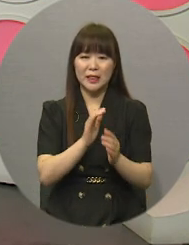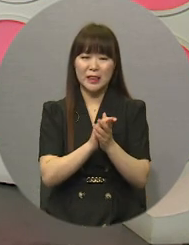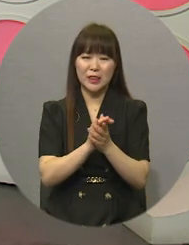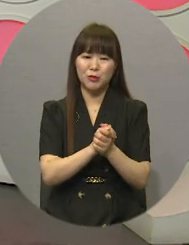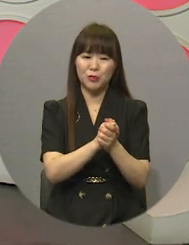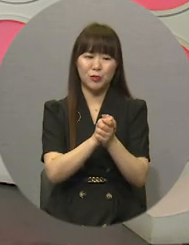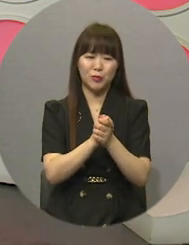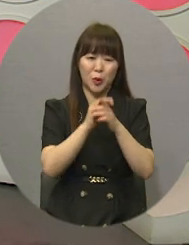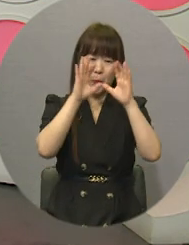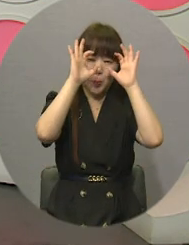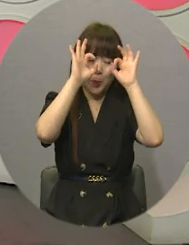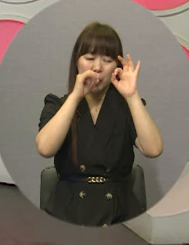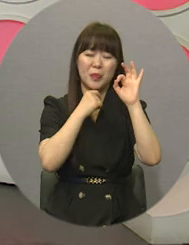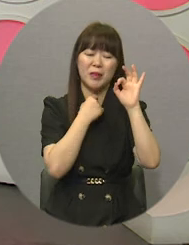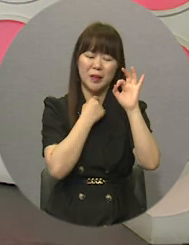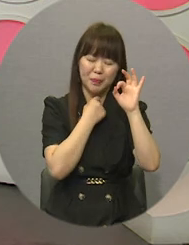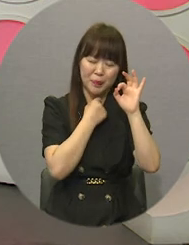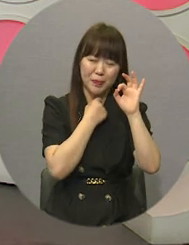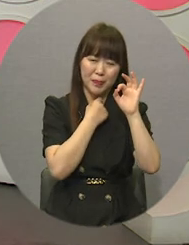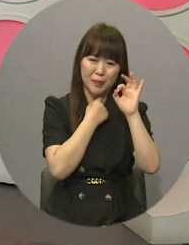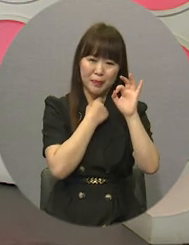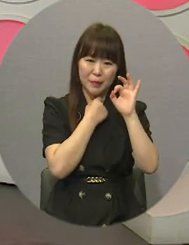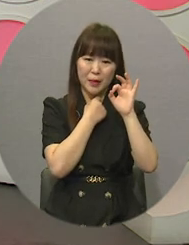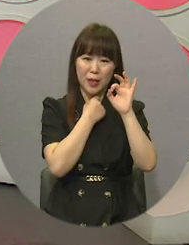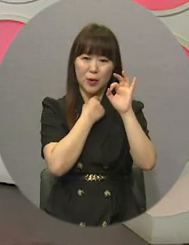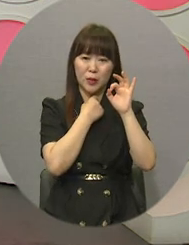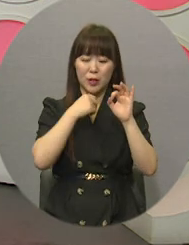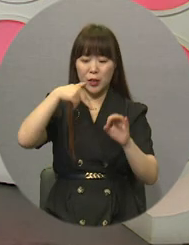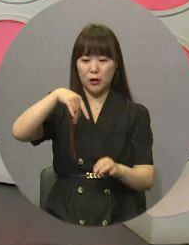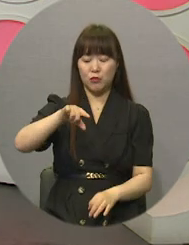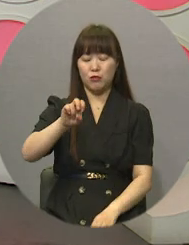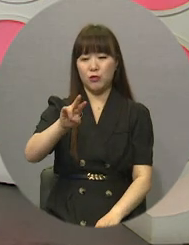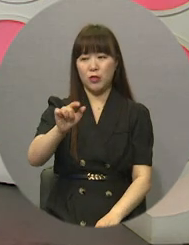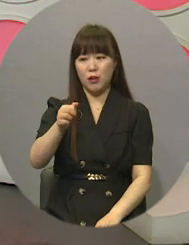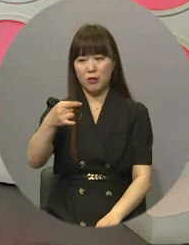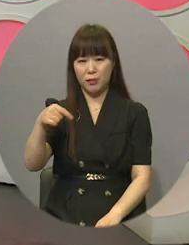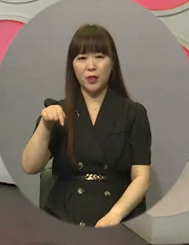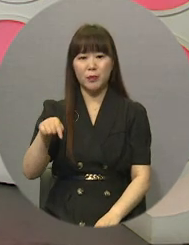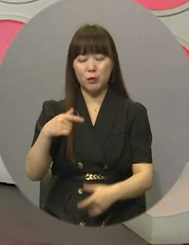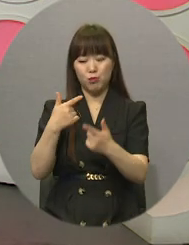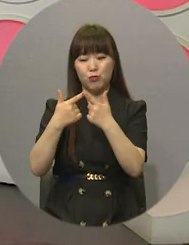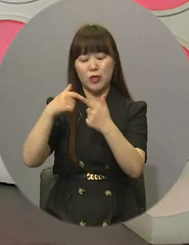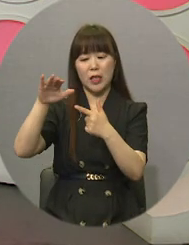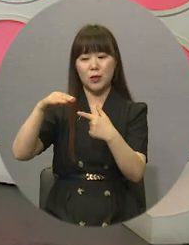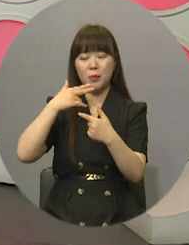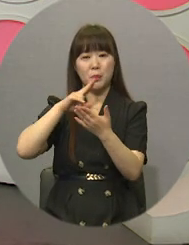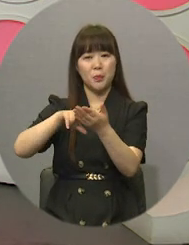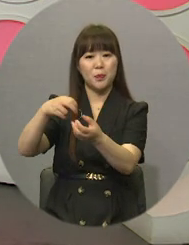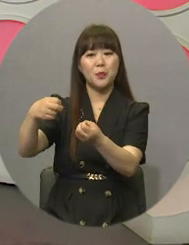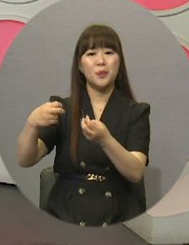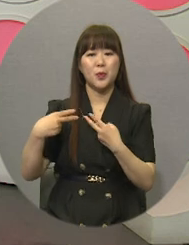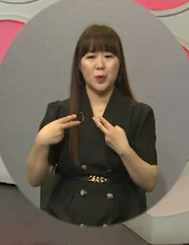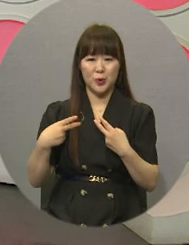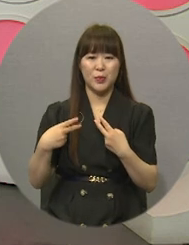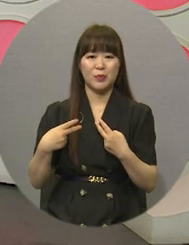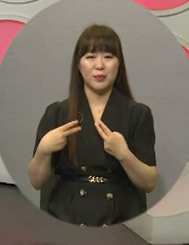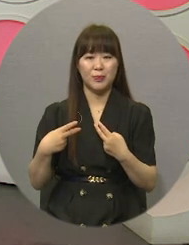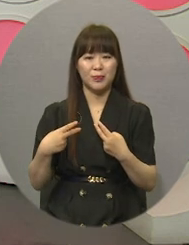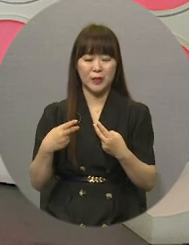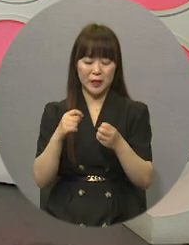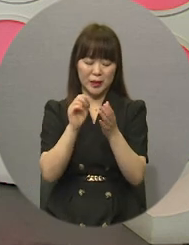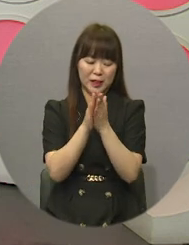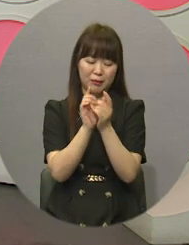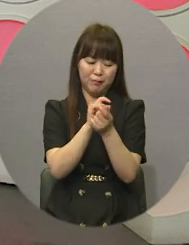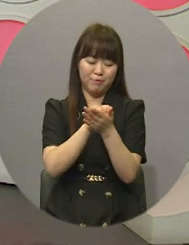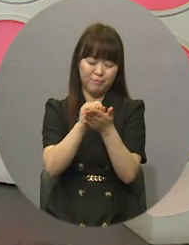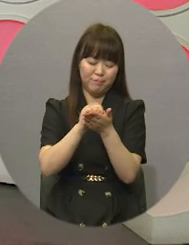친구들아 보고 싶다고 이렇게 사연을 우리 저 주연희님께서 부산에서 이렇게 사연을 이렇게 진필로 이렇게